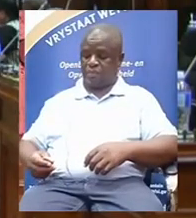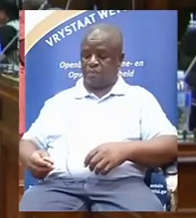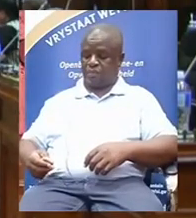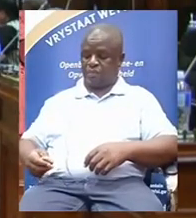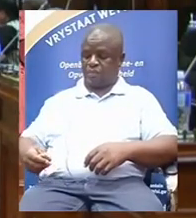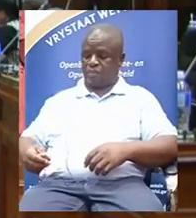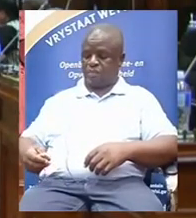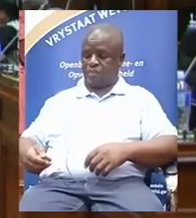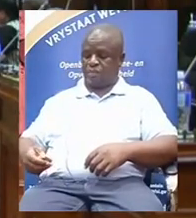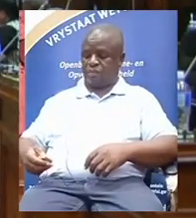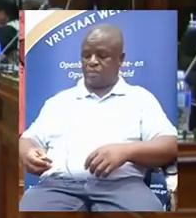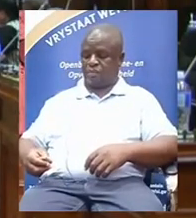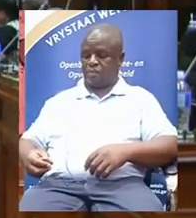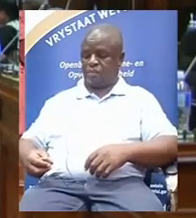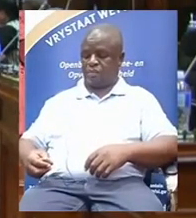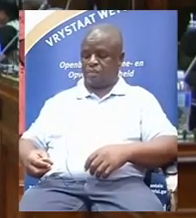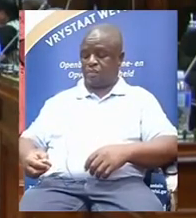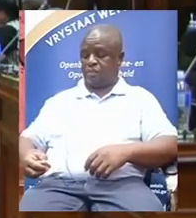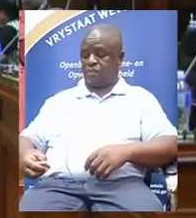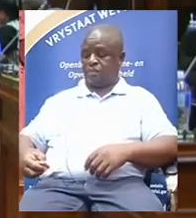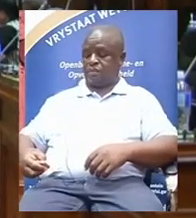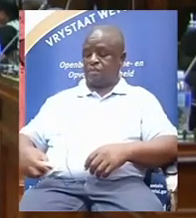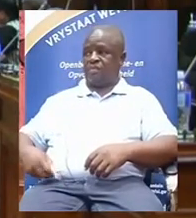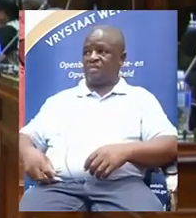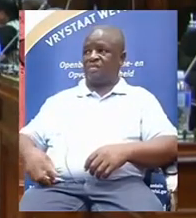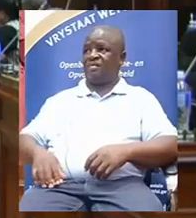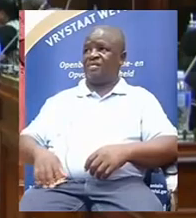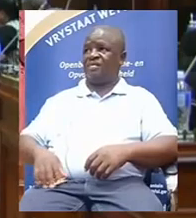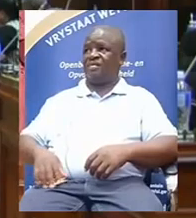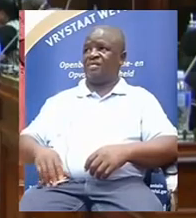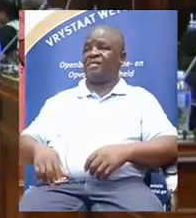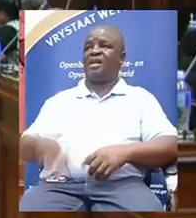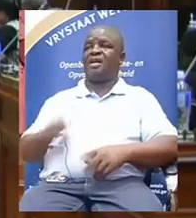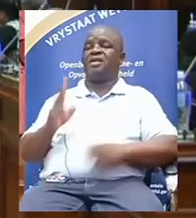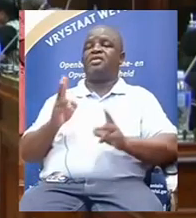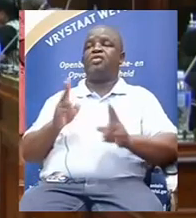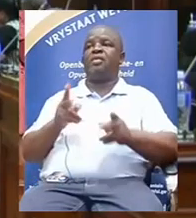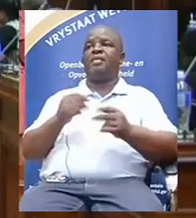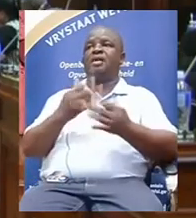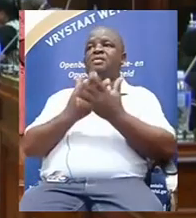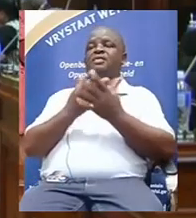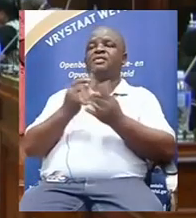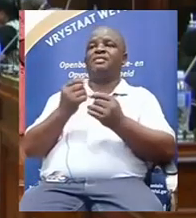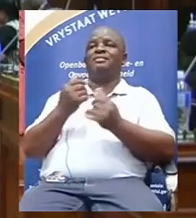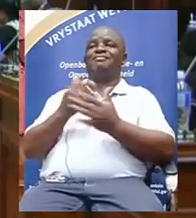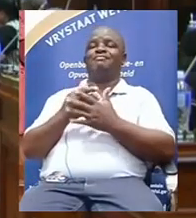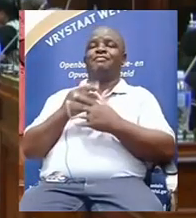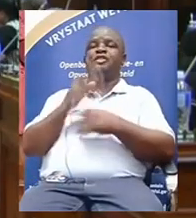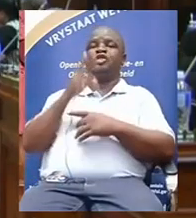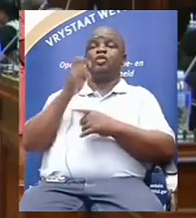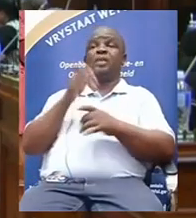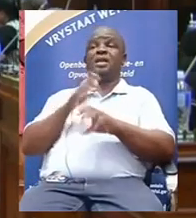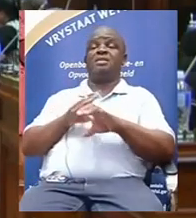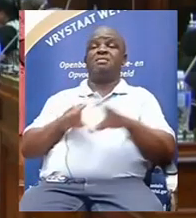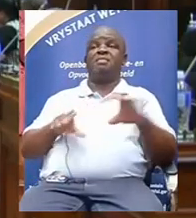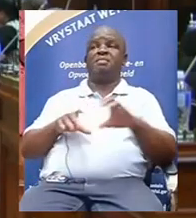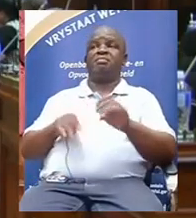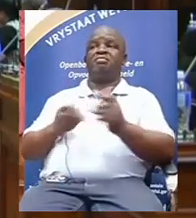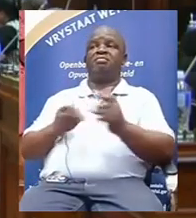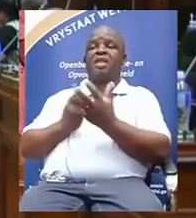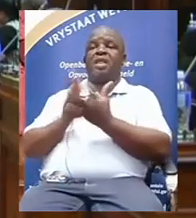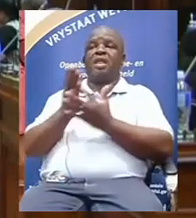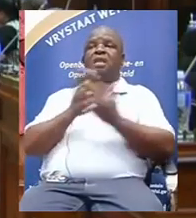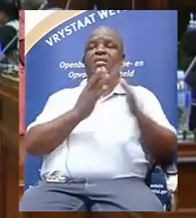nie. Dis nie normaal dat rool deur mense se huise vloei. Dis nie